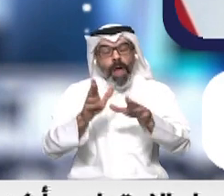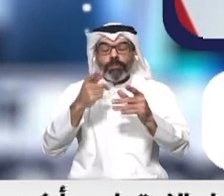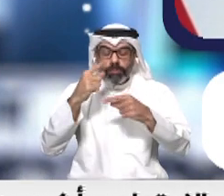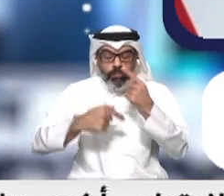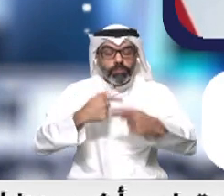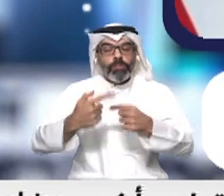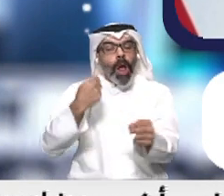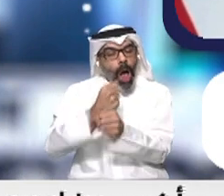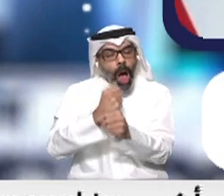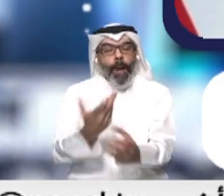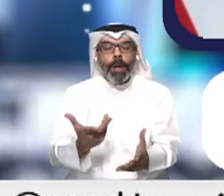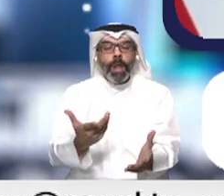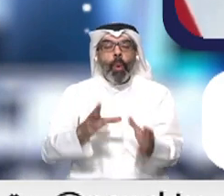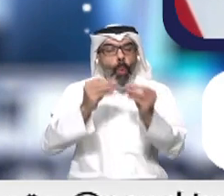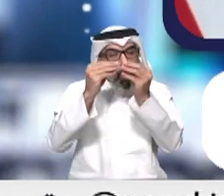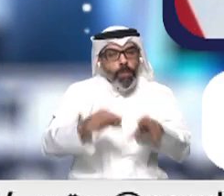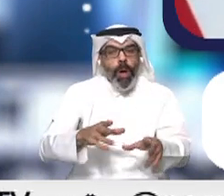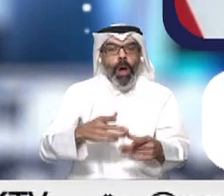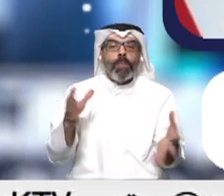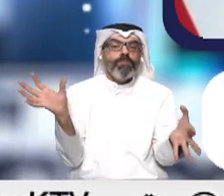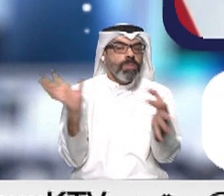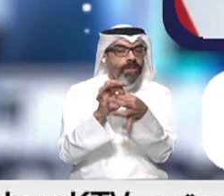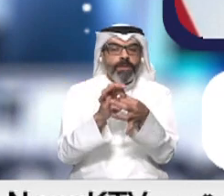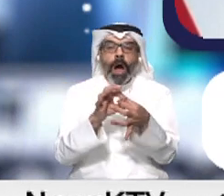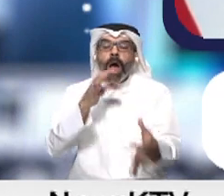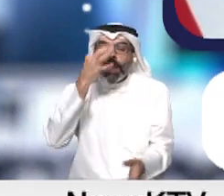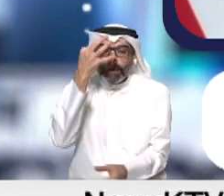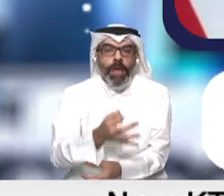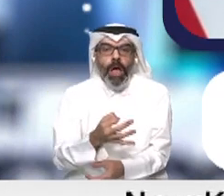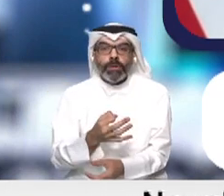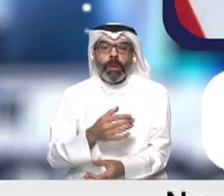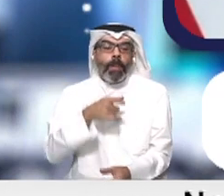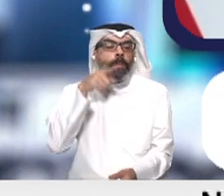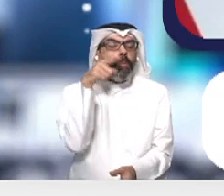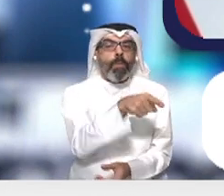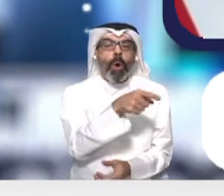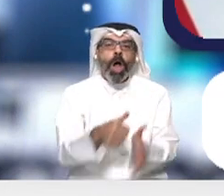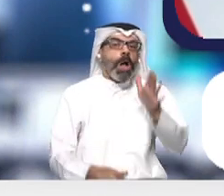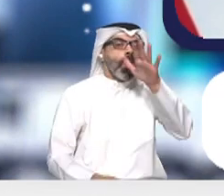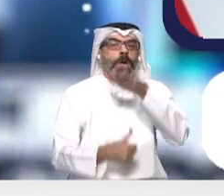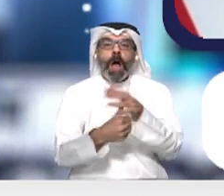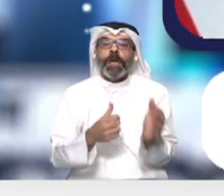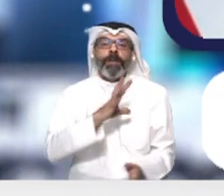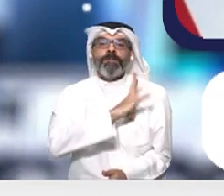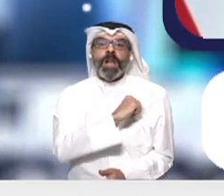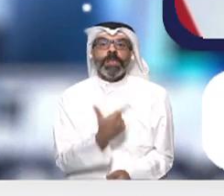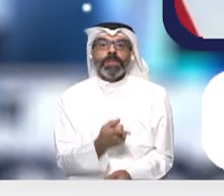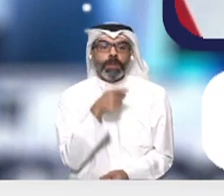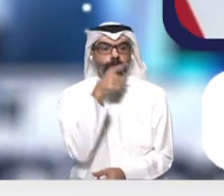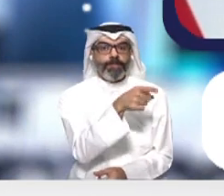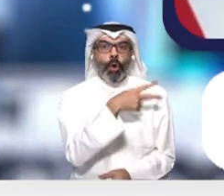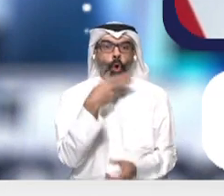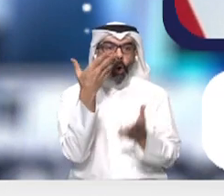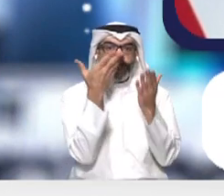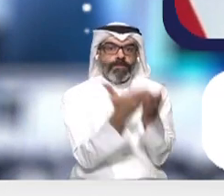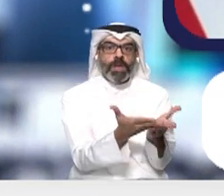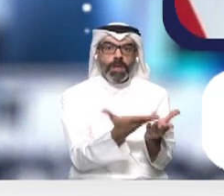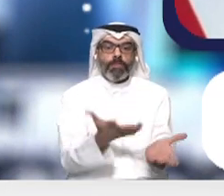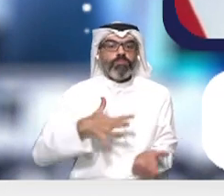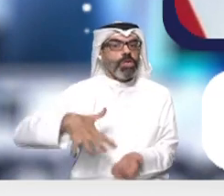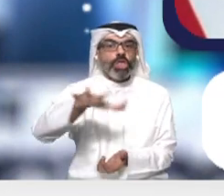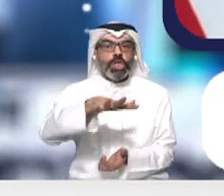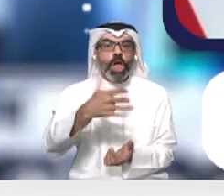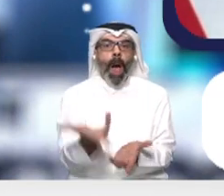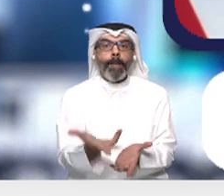يدرك تماما أن أي اتفاقات يجب أن تكون مع السلطة الفلسطينية وليست مع فصيلة يمثل كامل الشعب